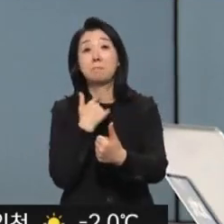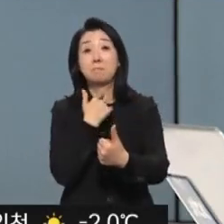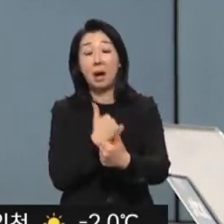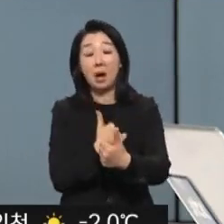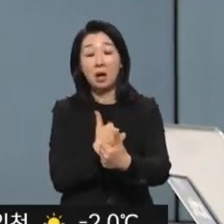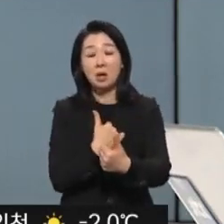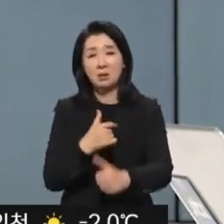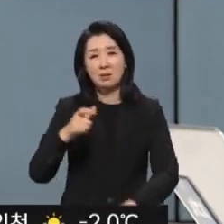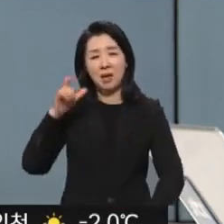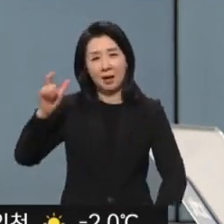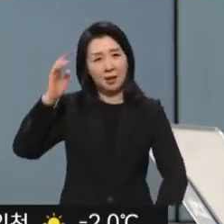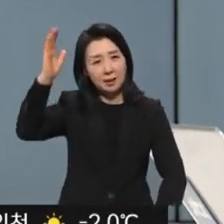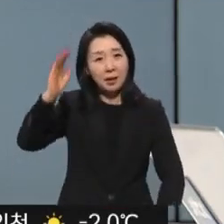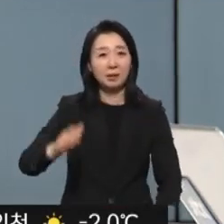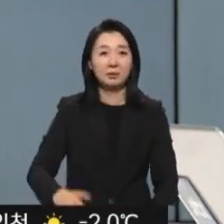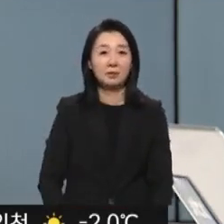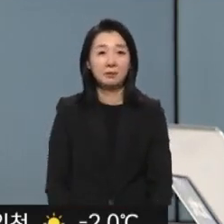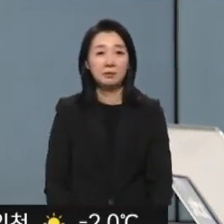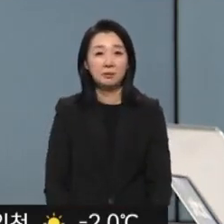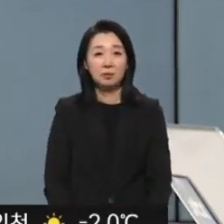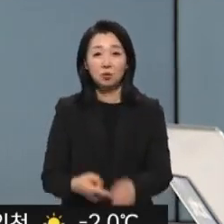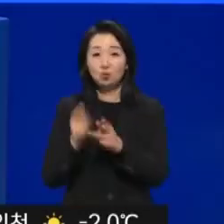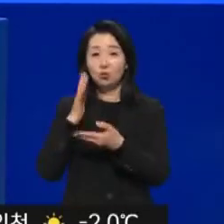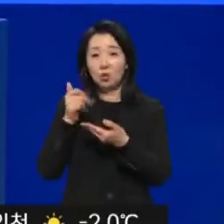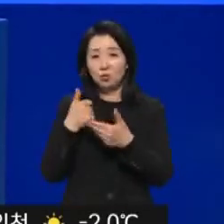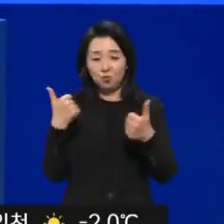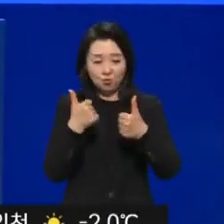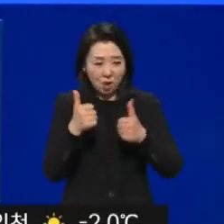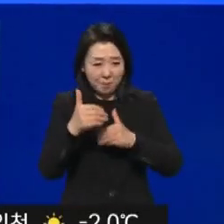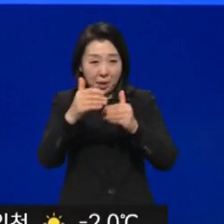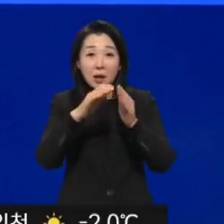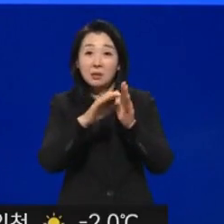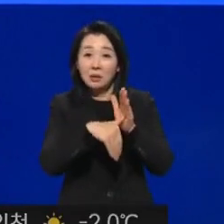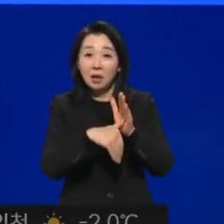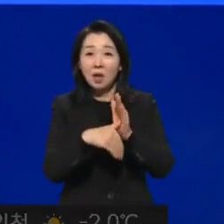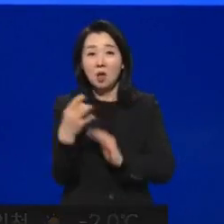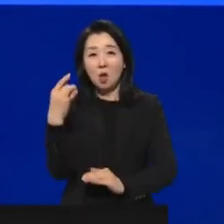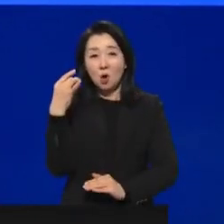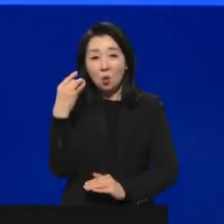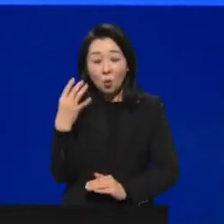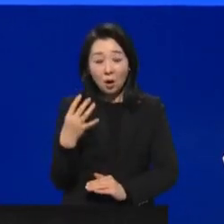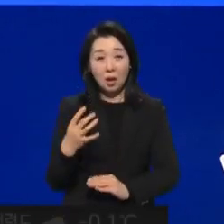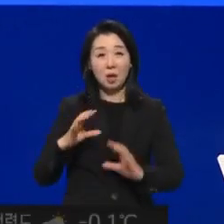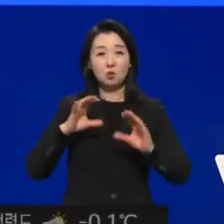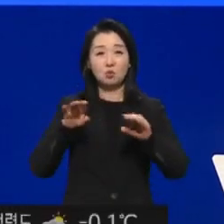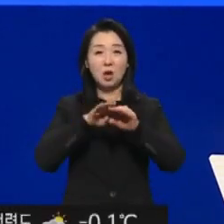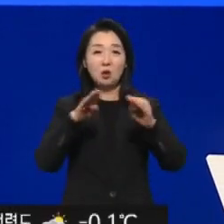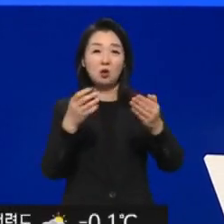또 강경한 발언이 많이 나왔다는 거죠. 그렇습니다. 윤 대통령은 이 회의를 진행하기 위해서 원래 예정이 됐던